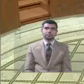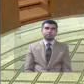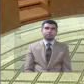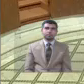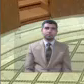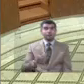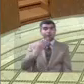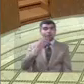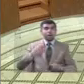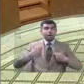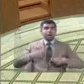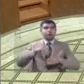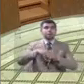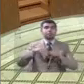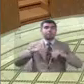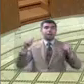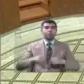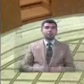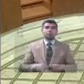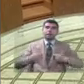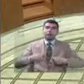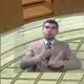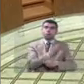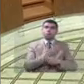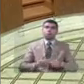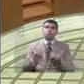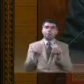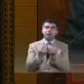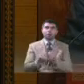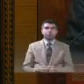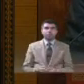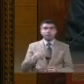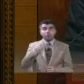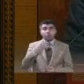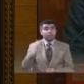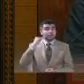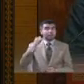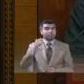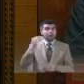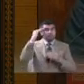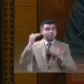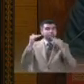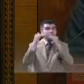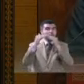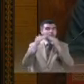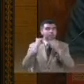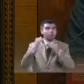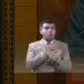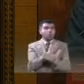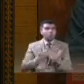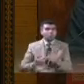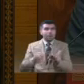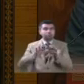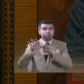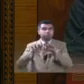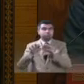شكرا السيد الرئيس. السيد رئيس الحكومة، مما لا شك فيه أن الحكومة لديها وعي تام